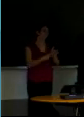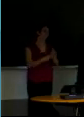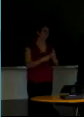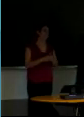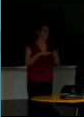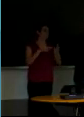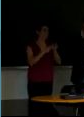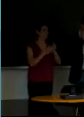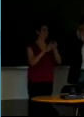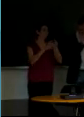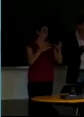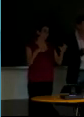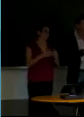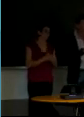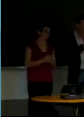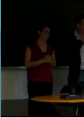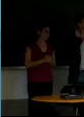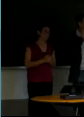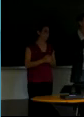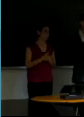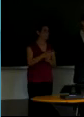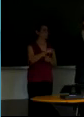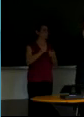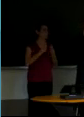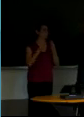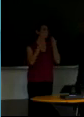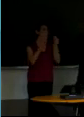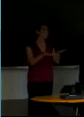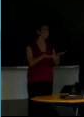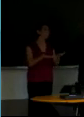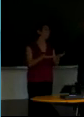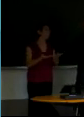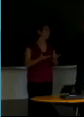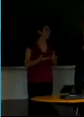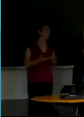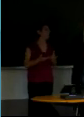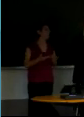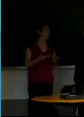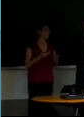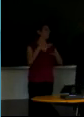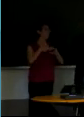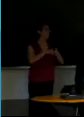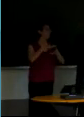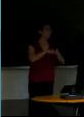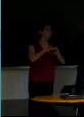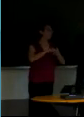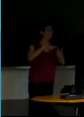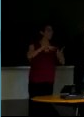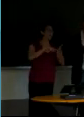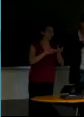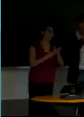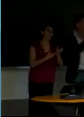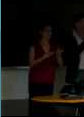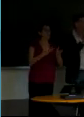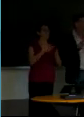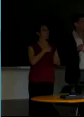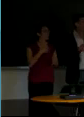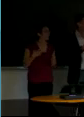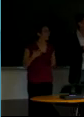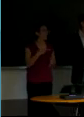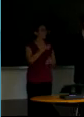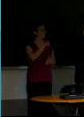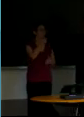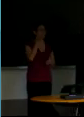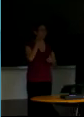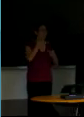dell'ingegneria industriale, e quindi noi vi forniamo una serie di competenze tecniche, di competenze scientifiche che vi